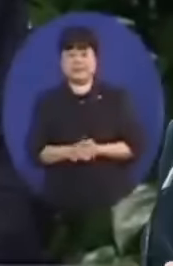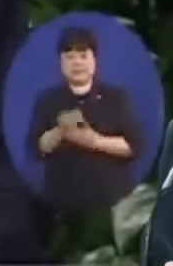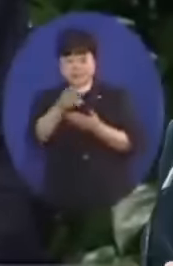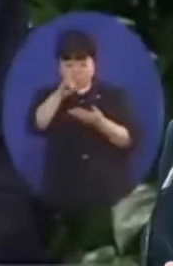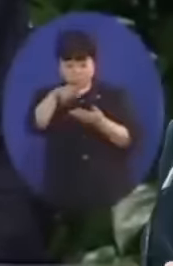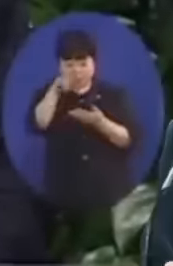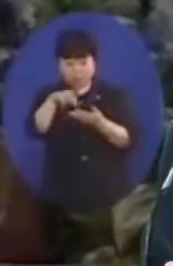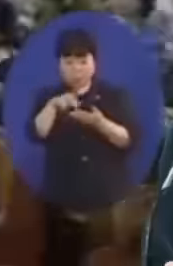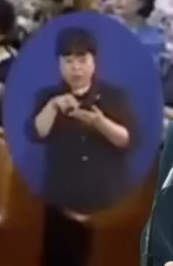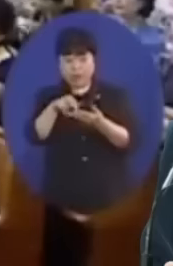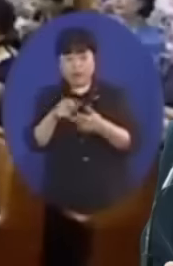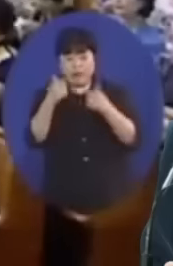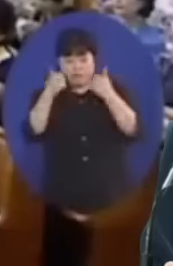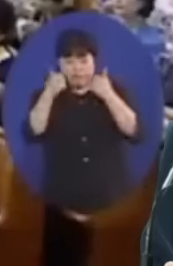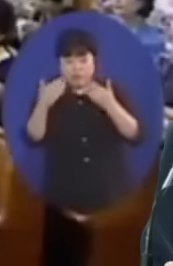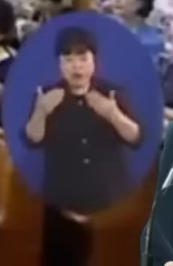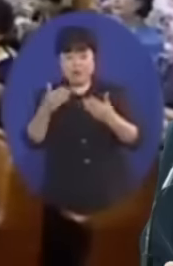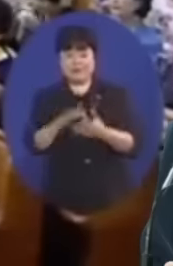성경에 보면 분명히